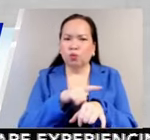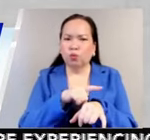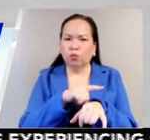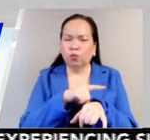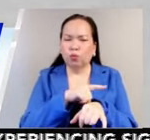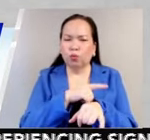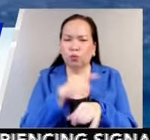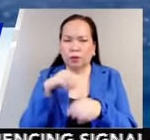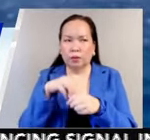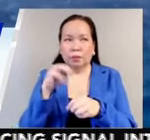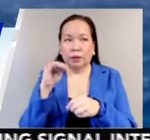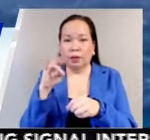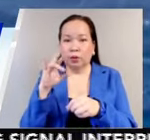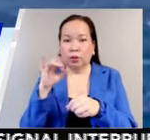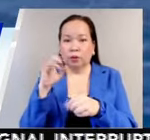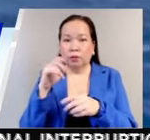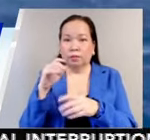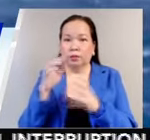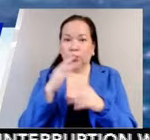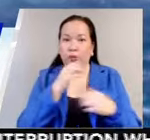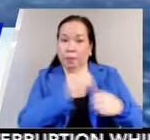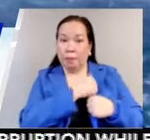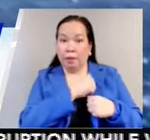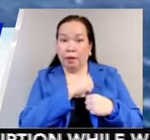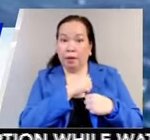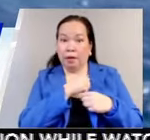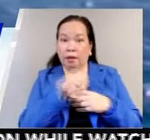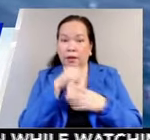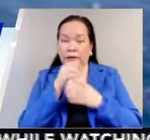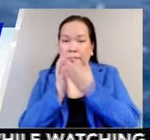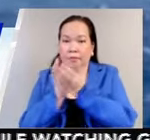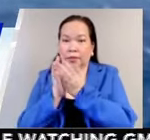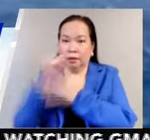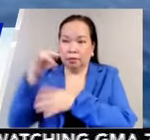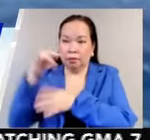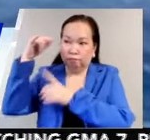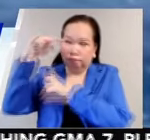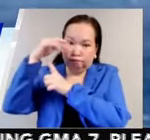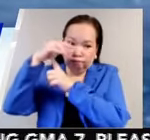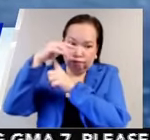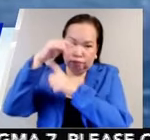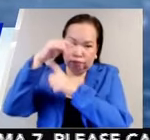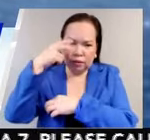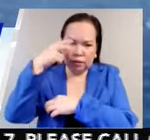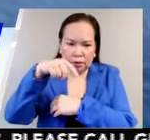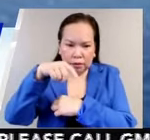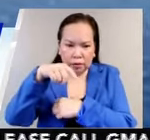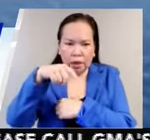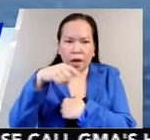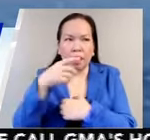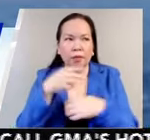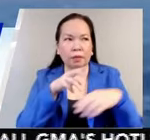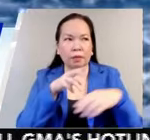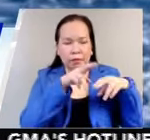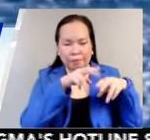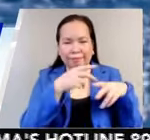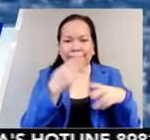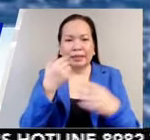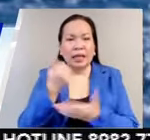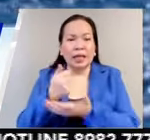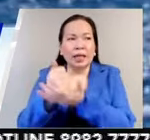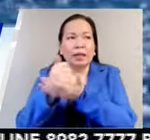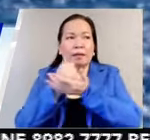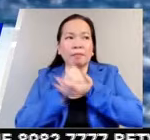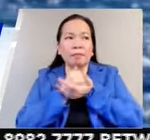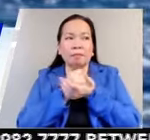ang binuo nilang salitang help gamit ang mga pinagdikit-dikit na dahon ng palm tree. Kwento nila, nagkaaberya ang kanilang